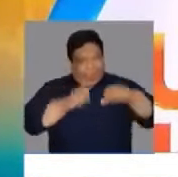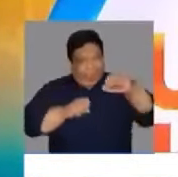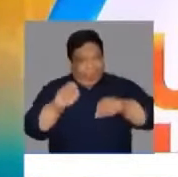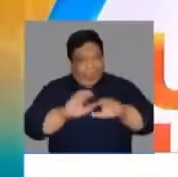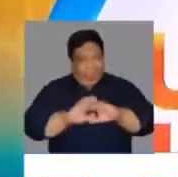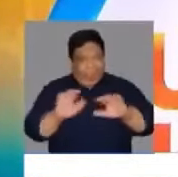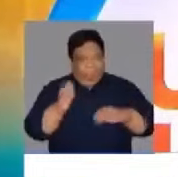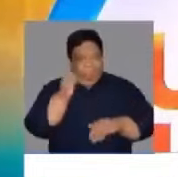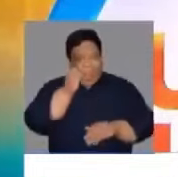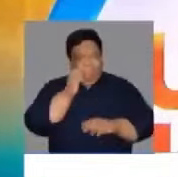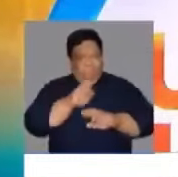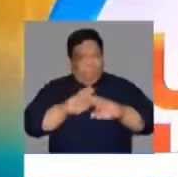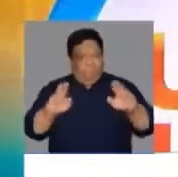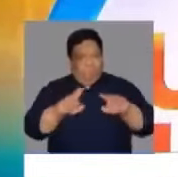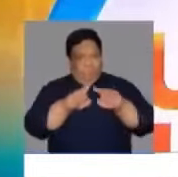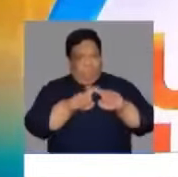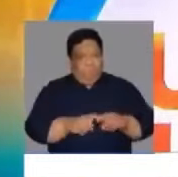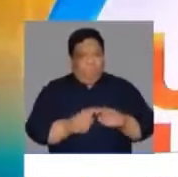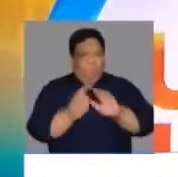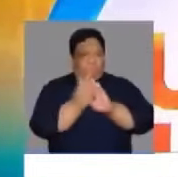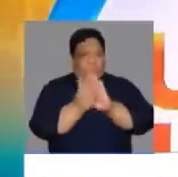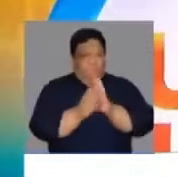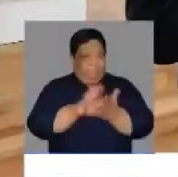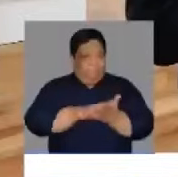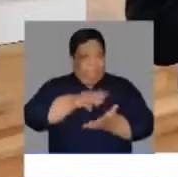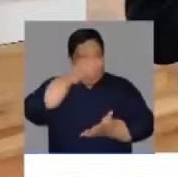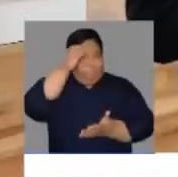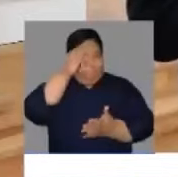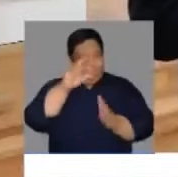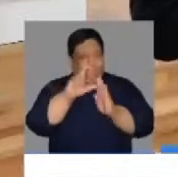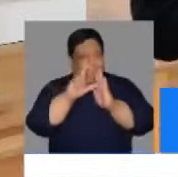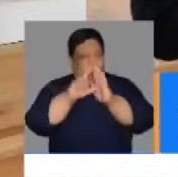Kapuso sa Batas, Attorney Gabby Concepcion. Attorney.